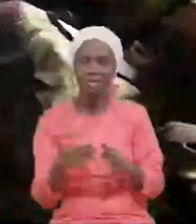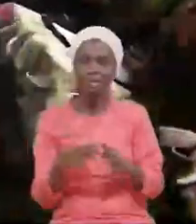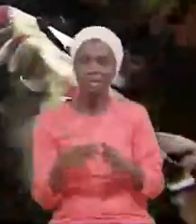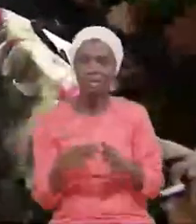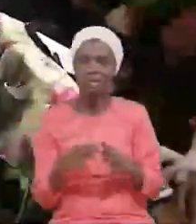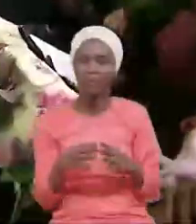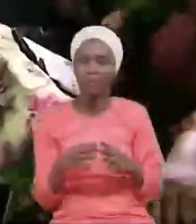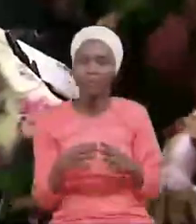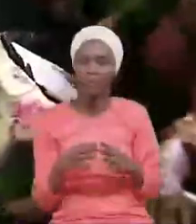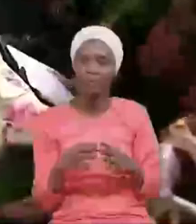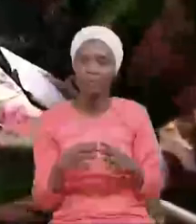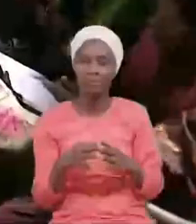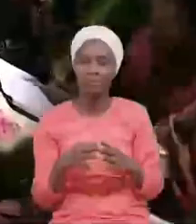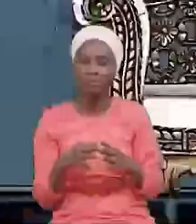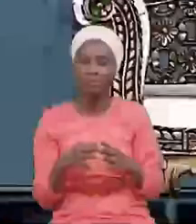de divers endroits de leur maladie.